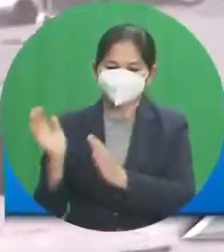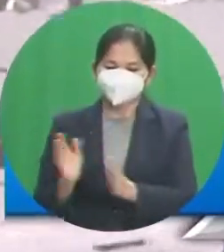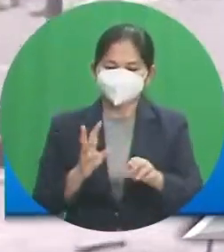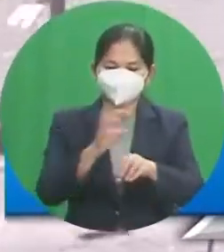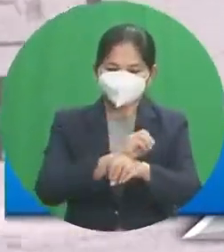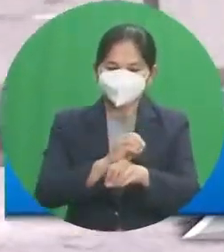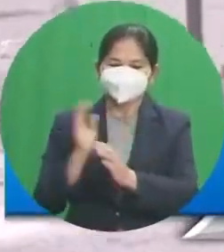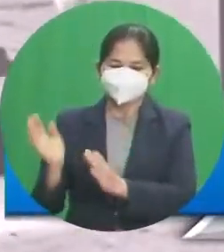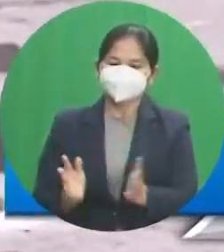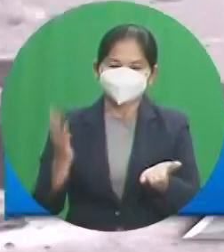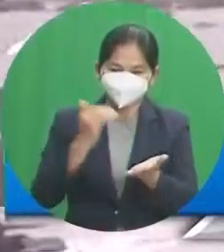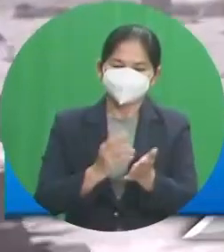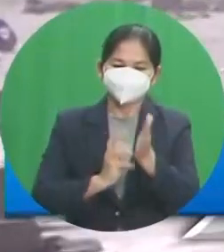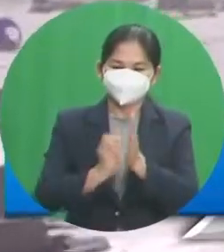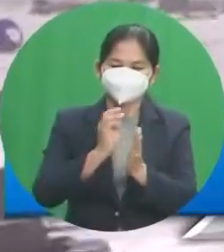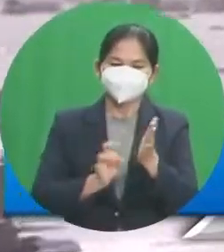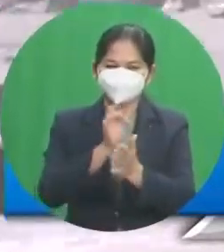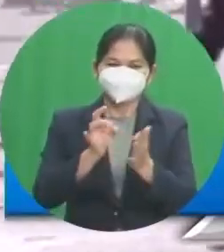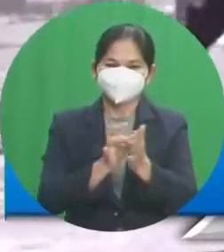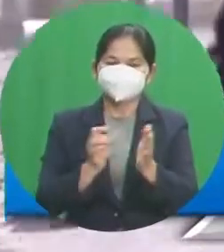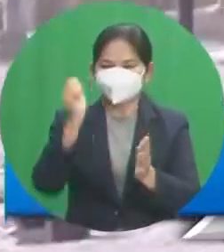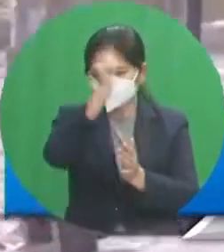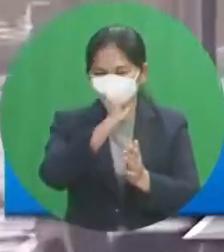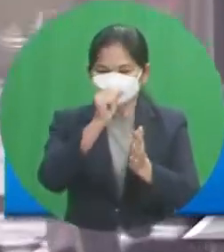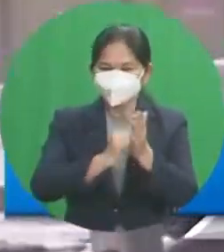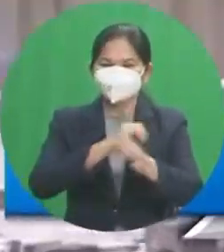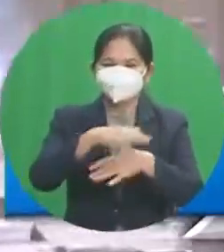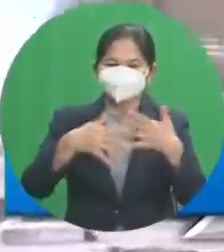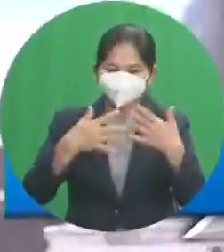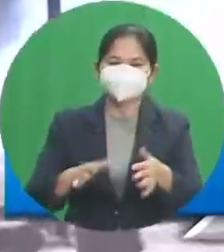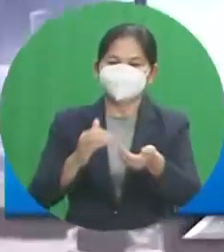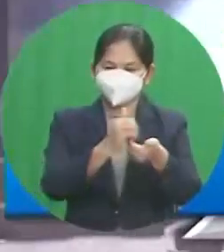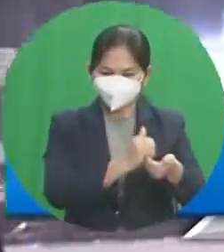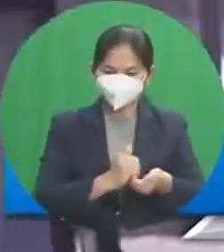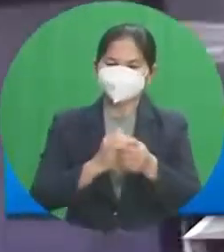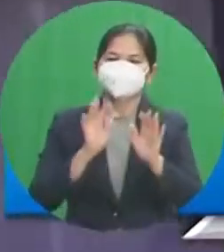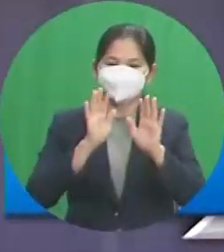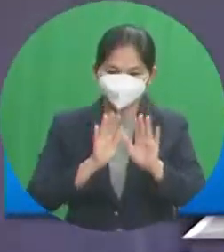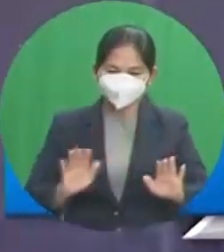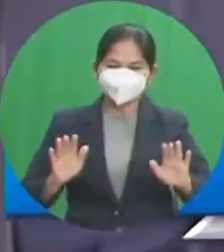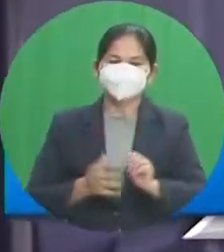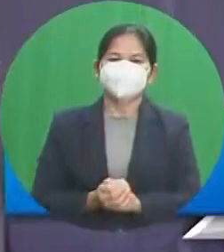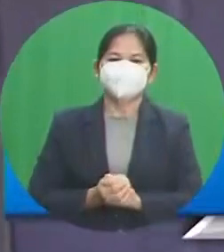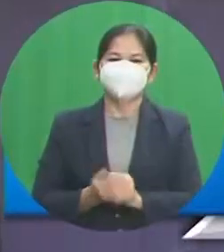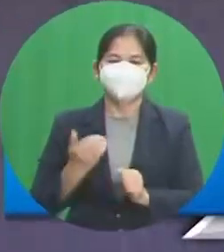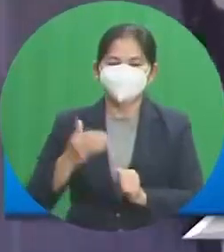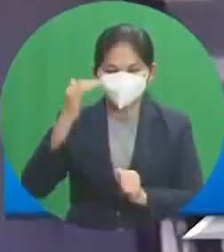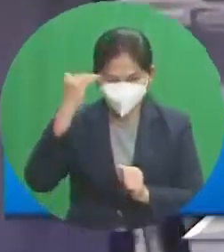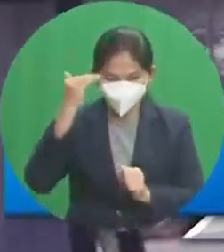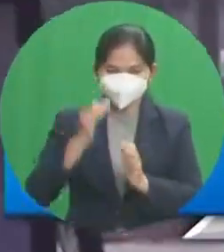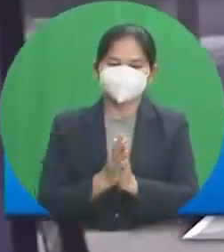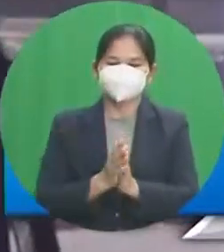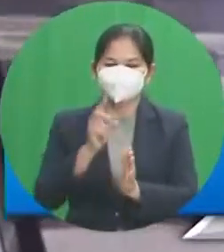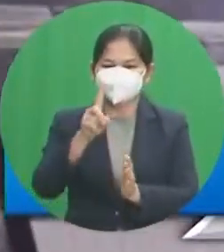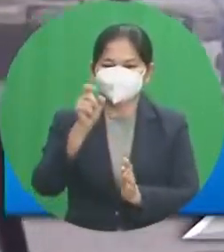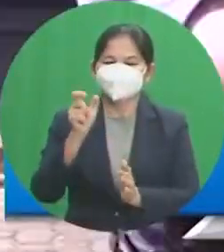ប់ឡើងវិញហើយបានអំពាវនាវឲ្យប្រជាជនអាហ្វ្រិកខាងត្បូងទាំងអស់រួមសាមគ្គីគ្នារក្សាសន្តិភាពលោកបានថ្លែងថាមនុស្ស